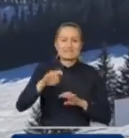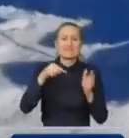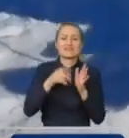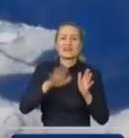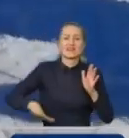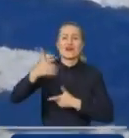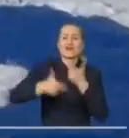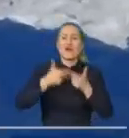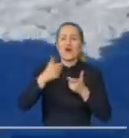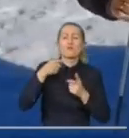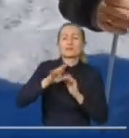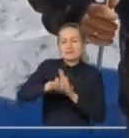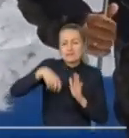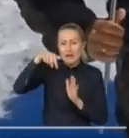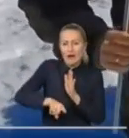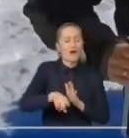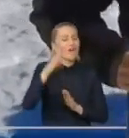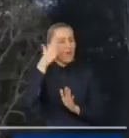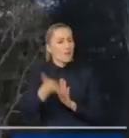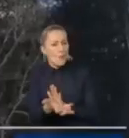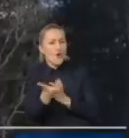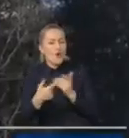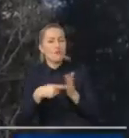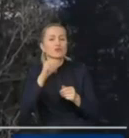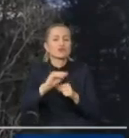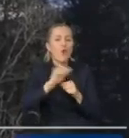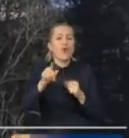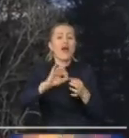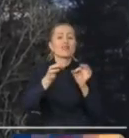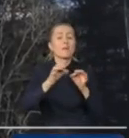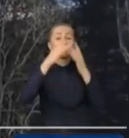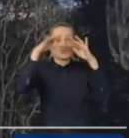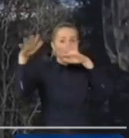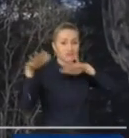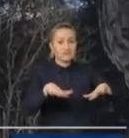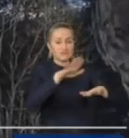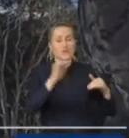zakopanych. Sonda, detektor, łopata i do dzieła. Szkolenia z lawinowego ABC w Tatrach.